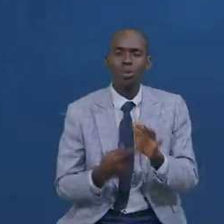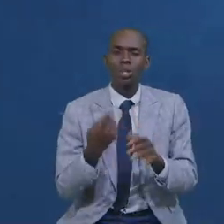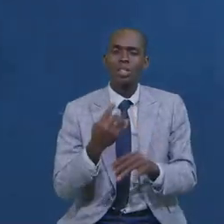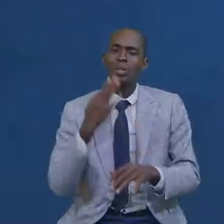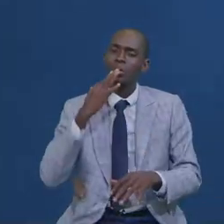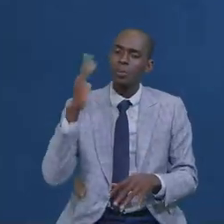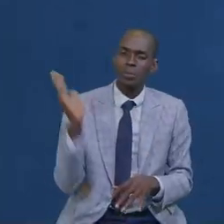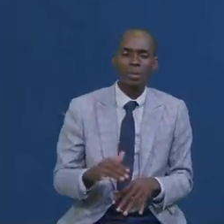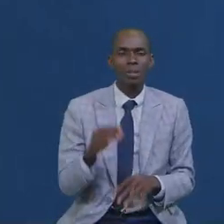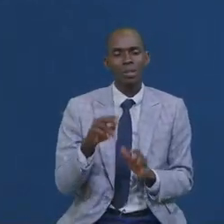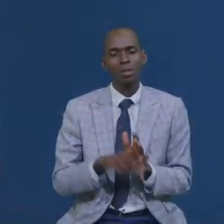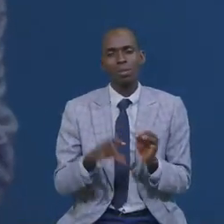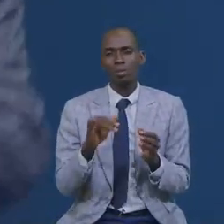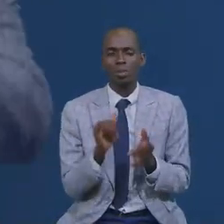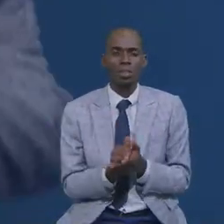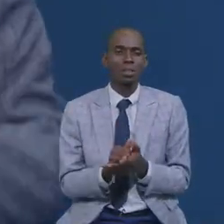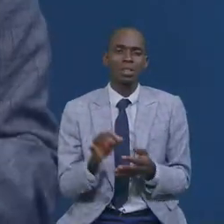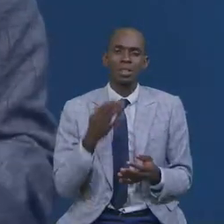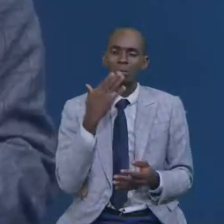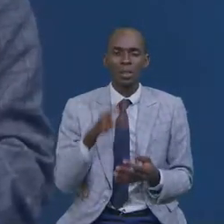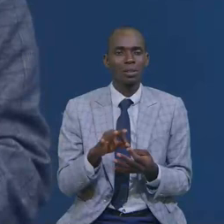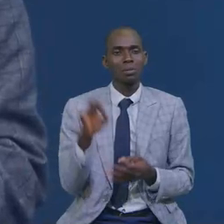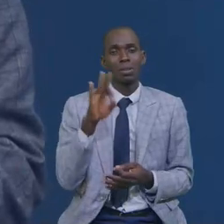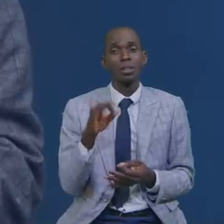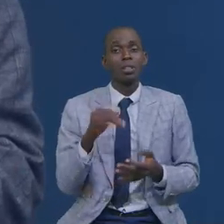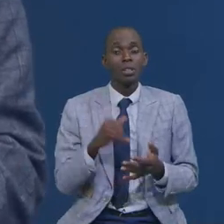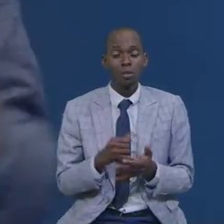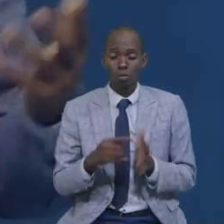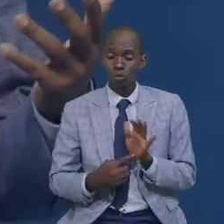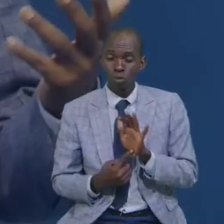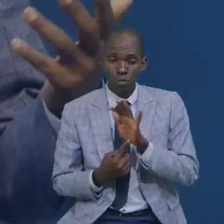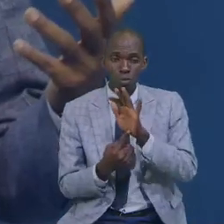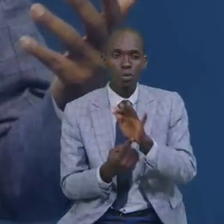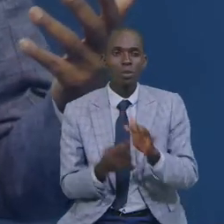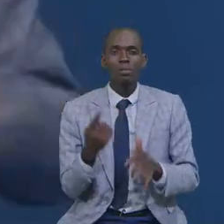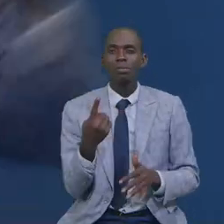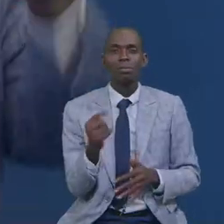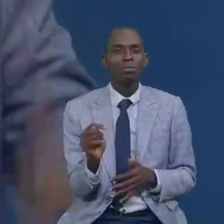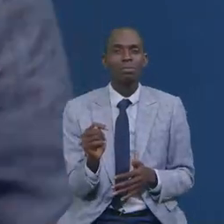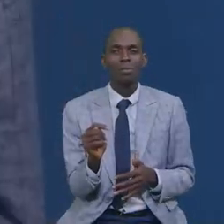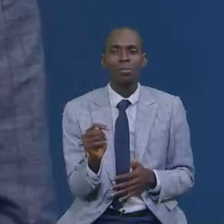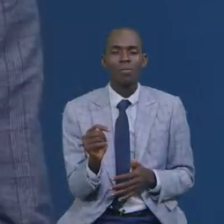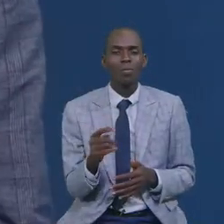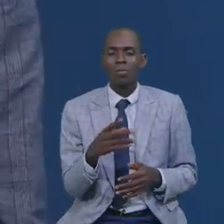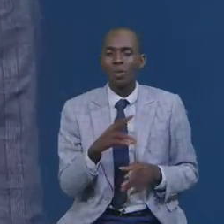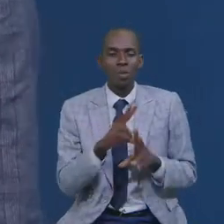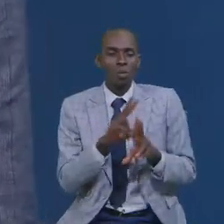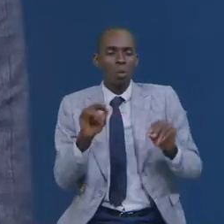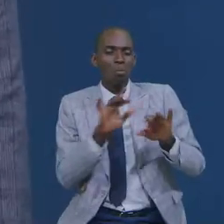la méchanceté de ce mauvais esprits n'est-ce pas là la preuve